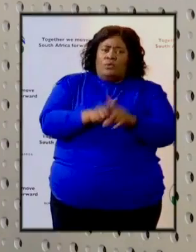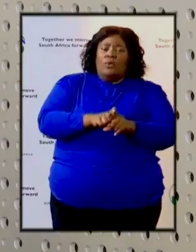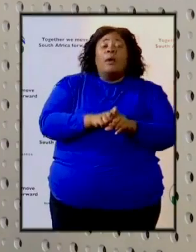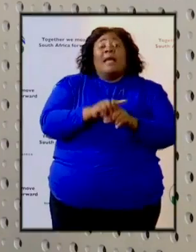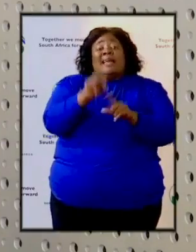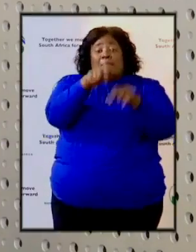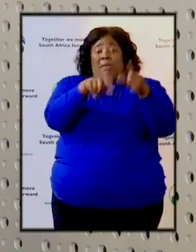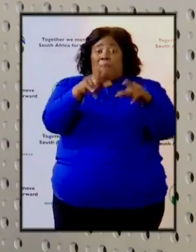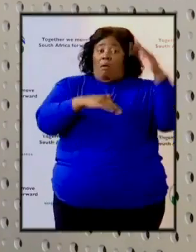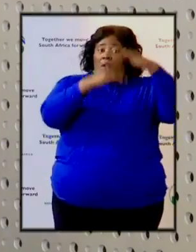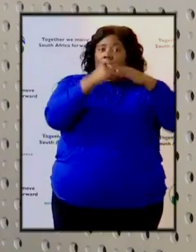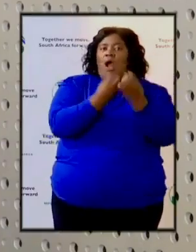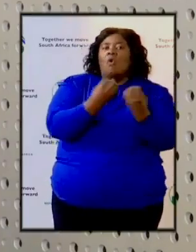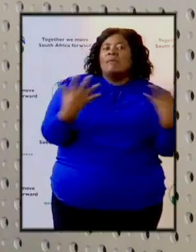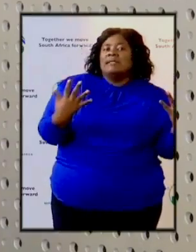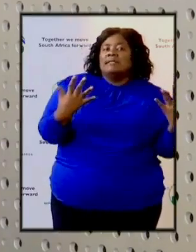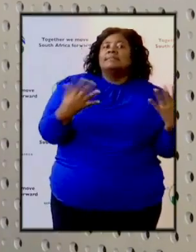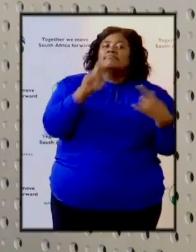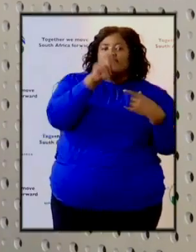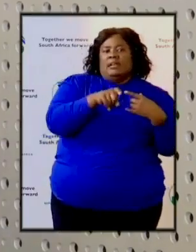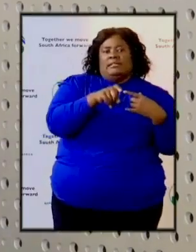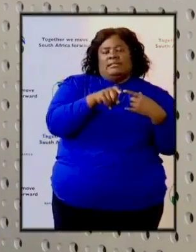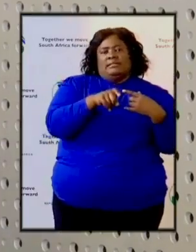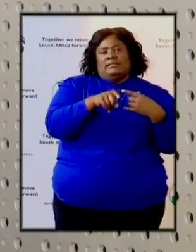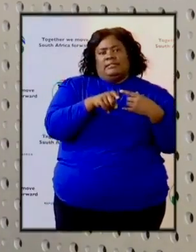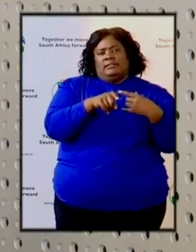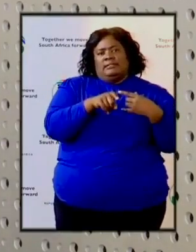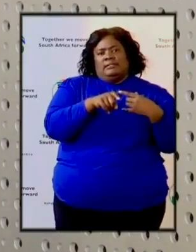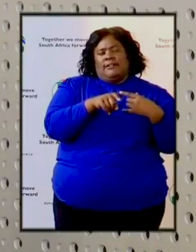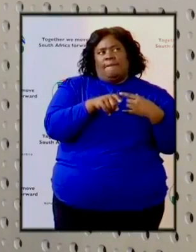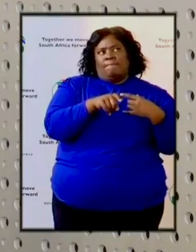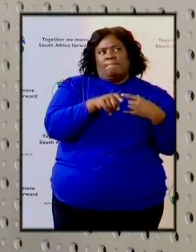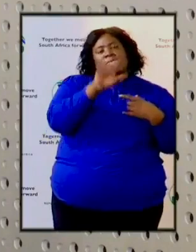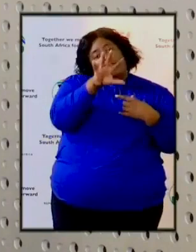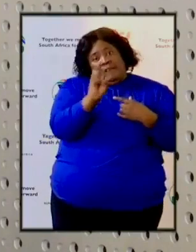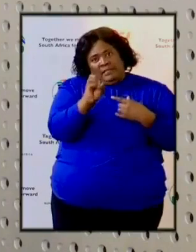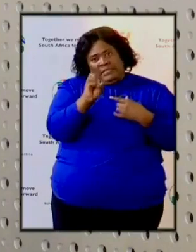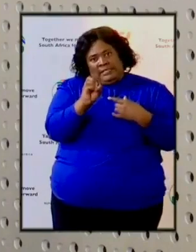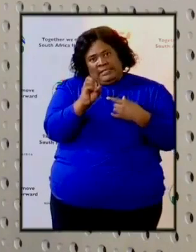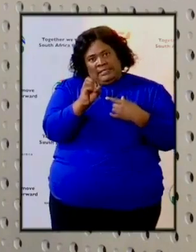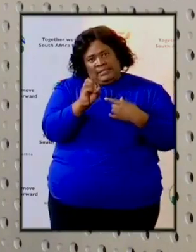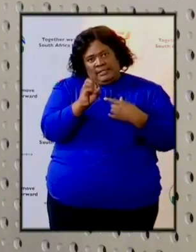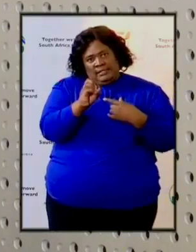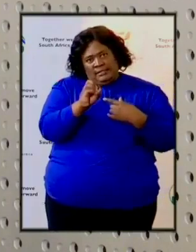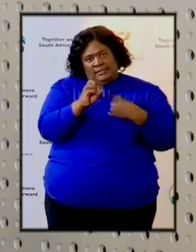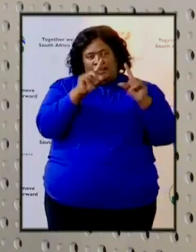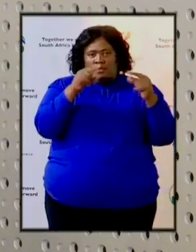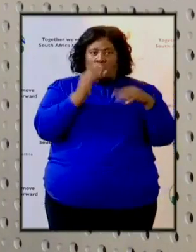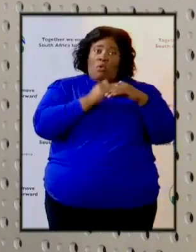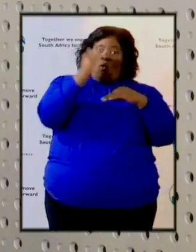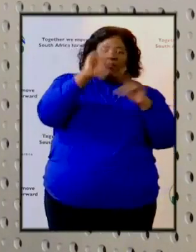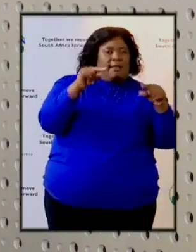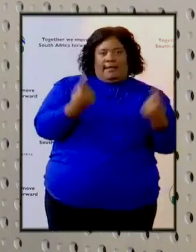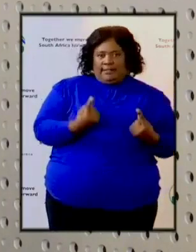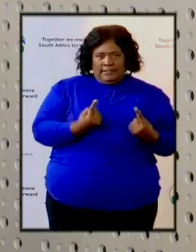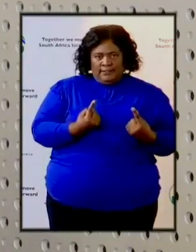zokuthengiswa kwezolimo azibezukuba enanini elingaphezulu kuka 50 ngesikhathi. Lokho ke kuzokwenza